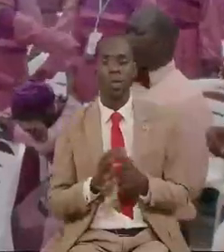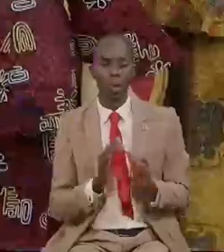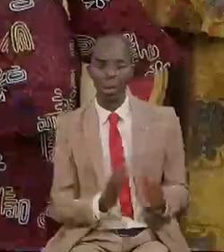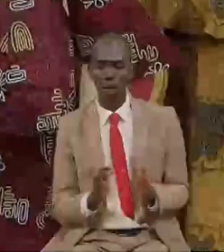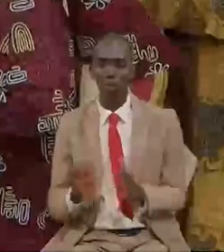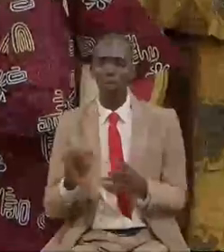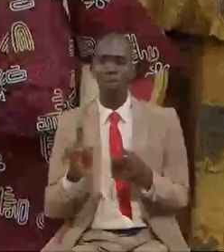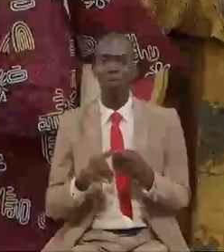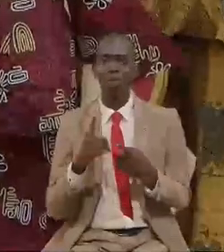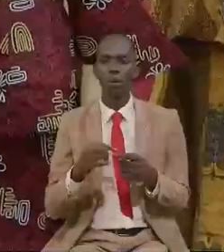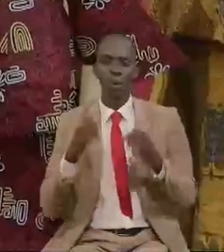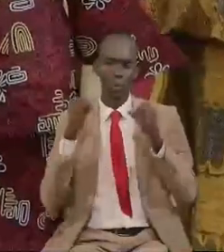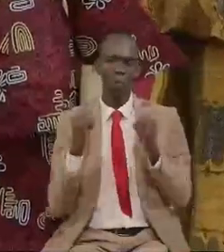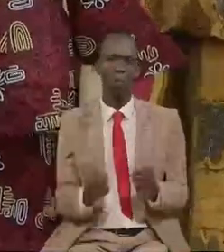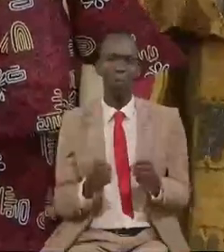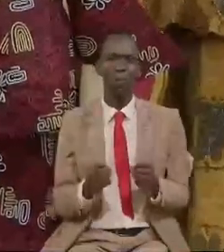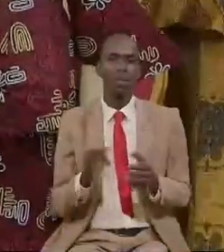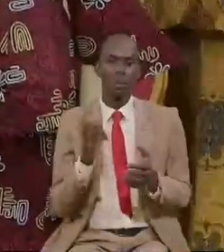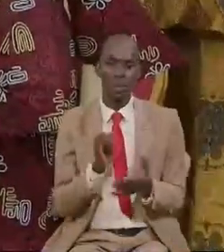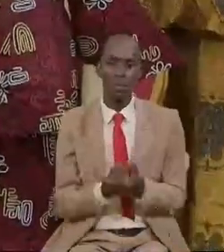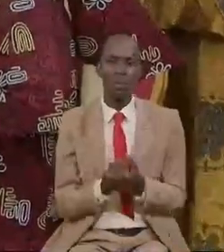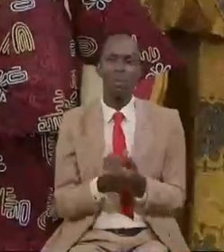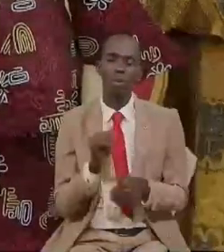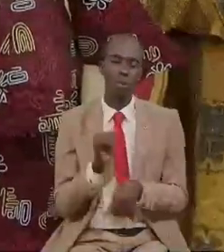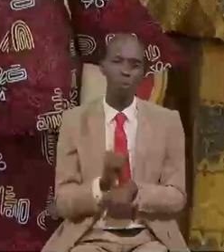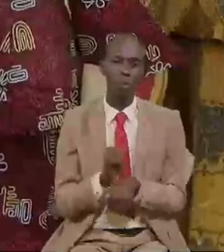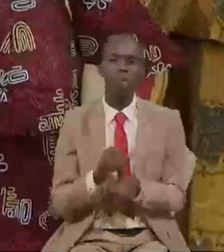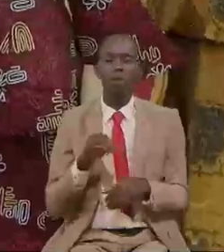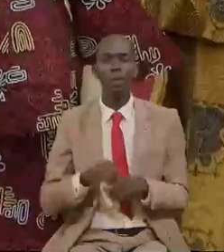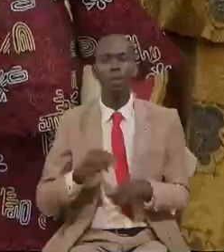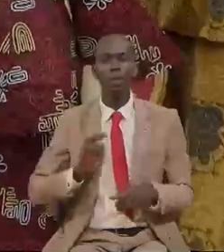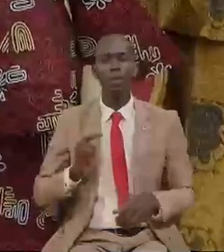Selon la puissance qui agit en nous.